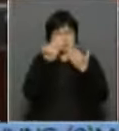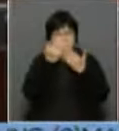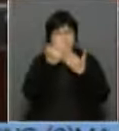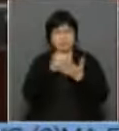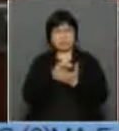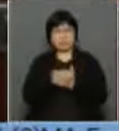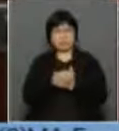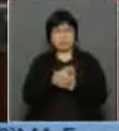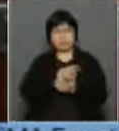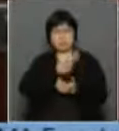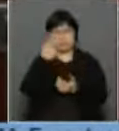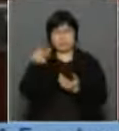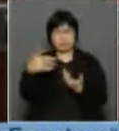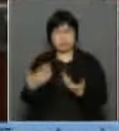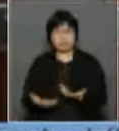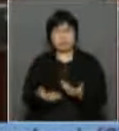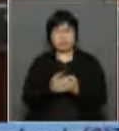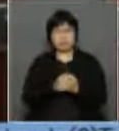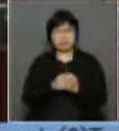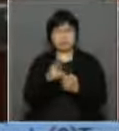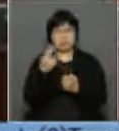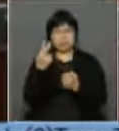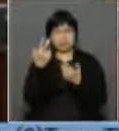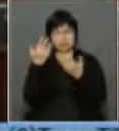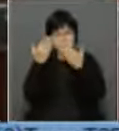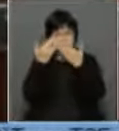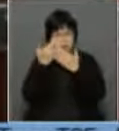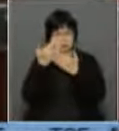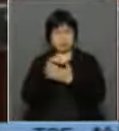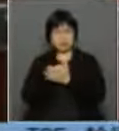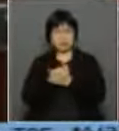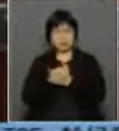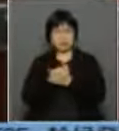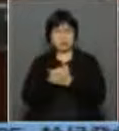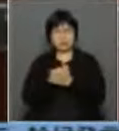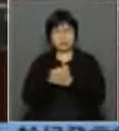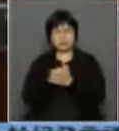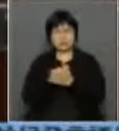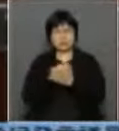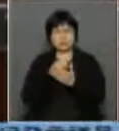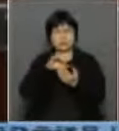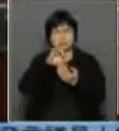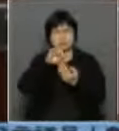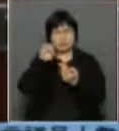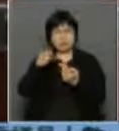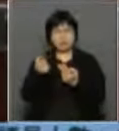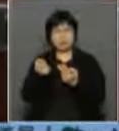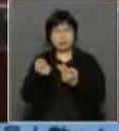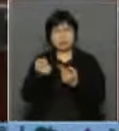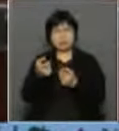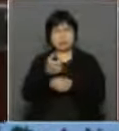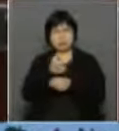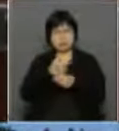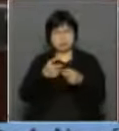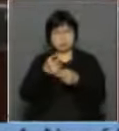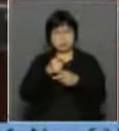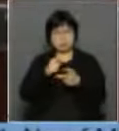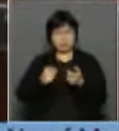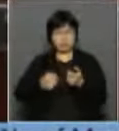看現在我們現有的兩個電視台頻道不多，但他們的營管費用也都不